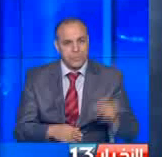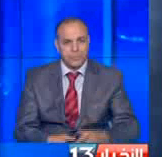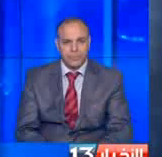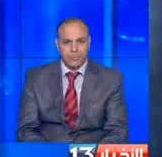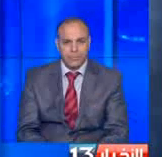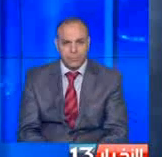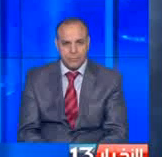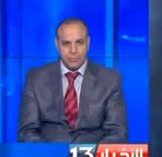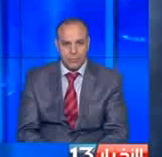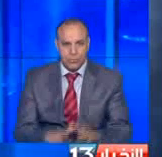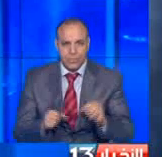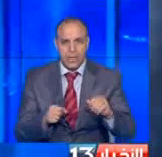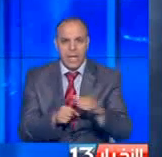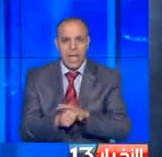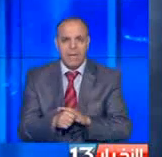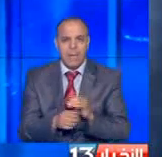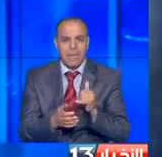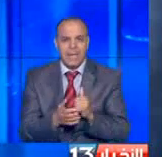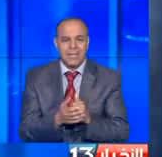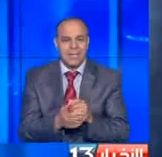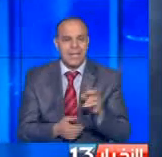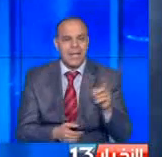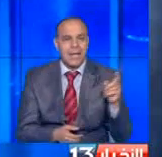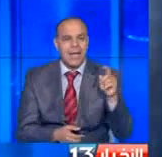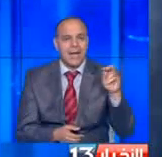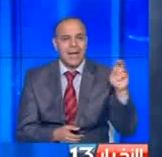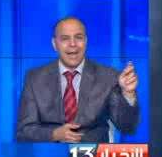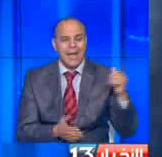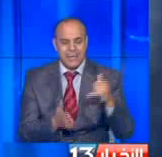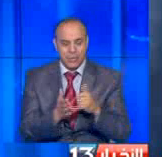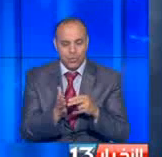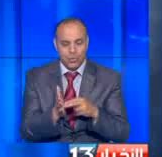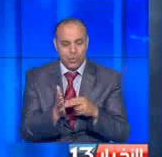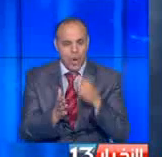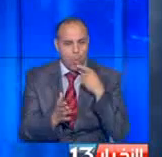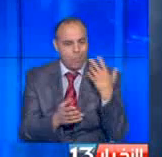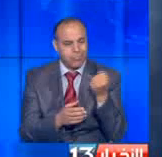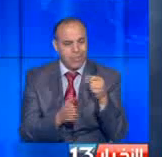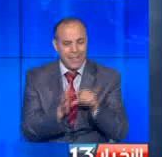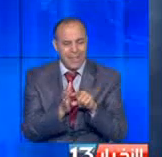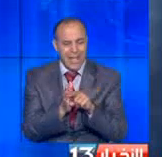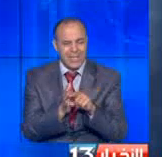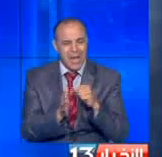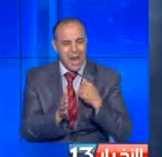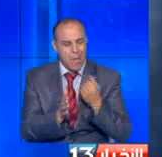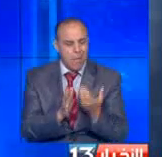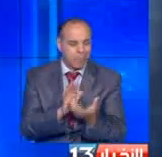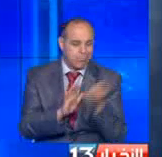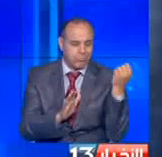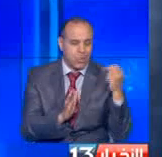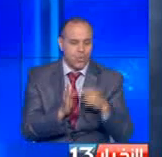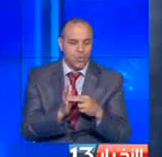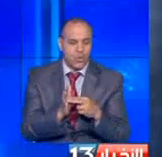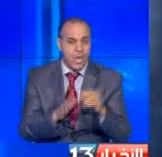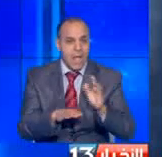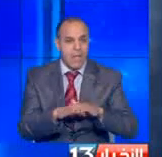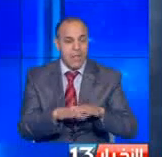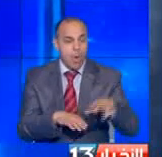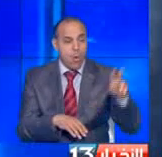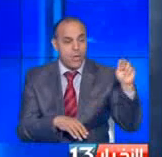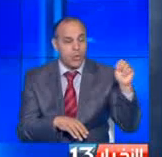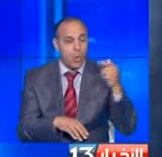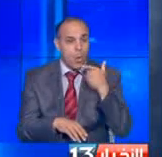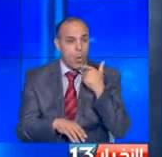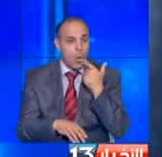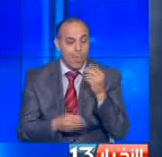بعد سيطره الكامله على مدينه الرقه واستعادتها من تنظيم داعش الارهابيه حذرت الامم المتحده